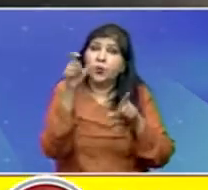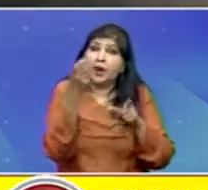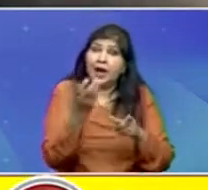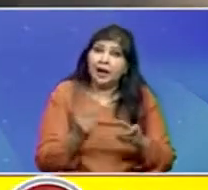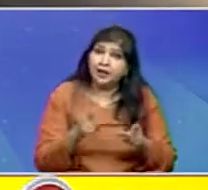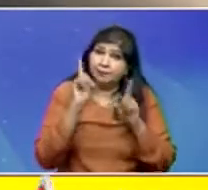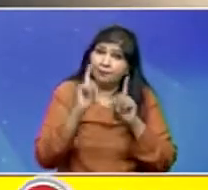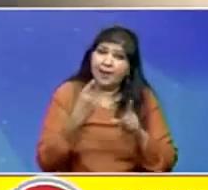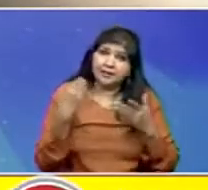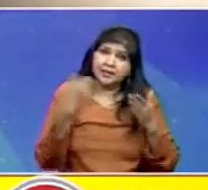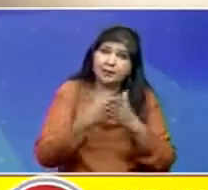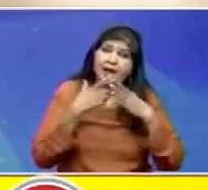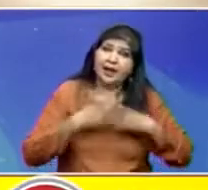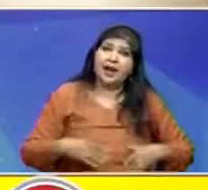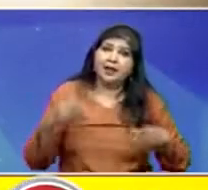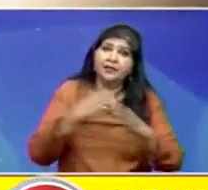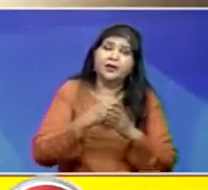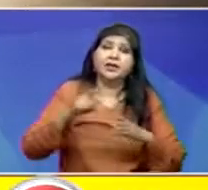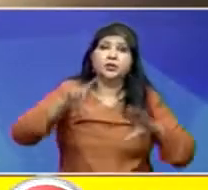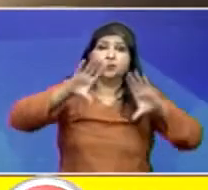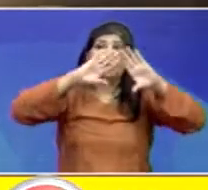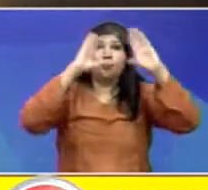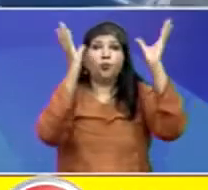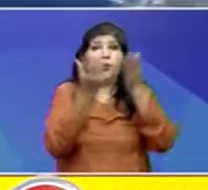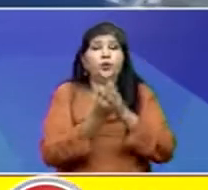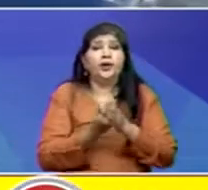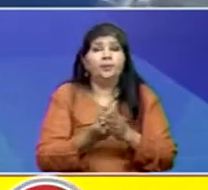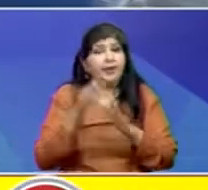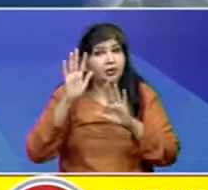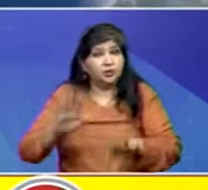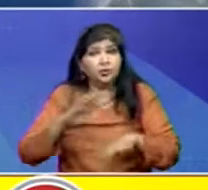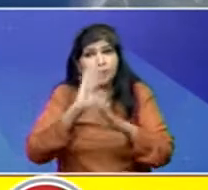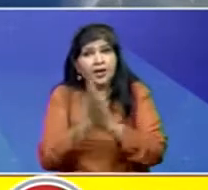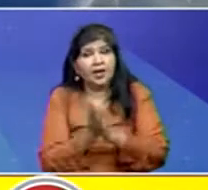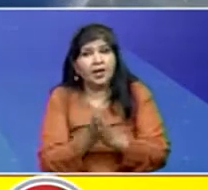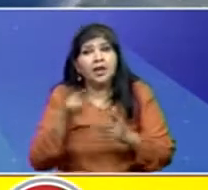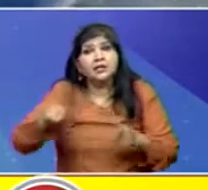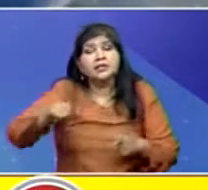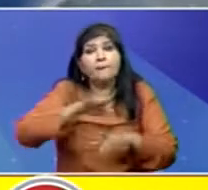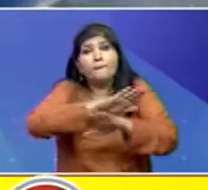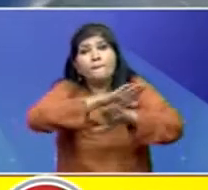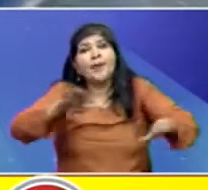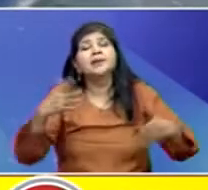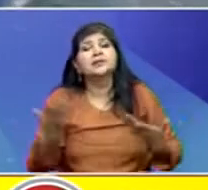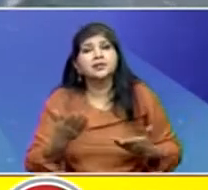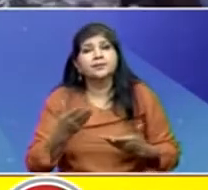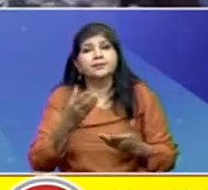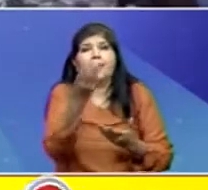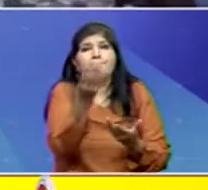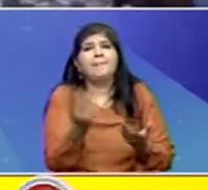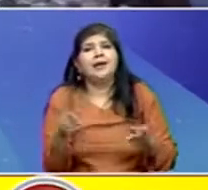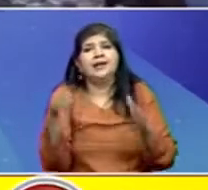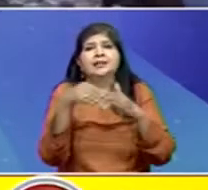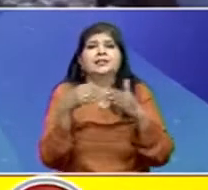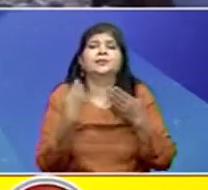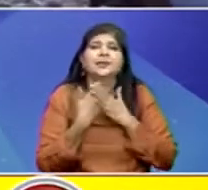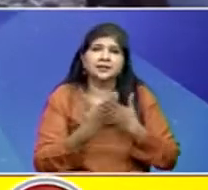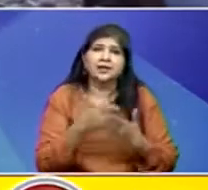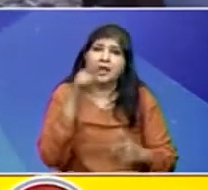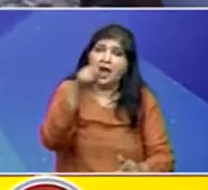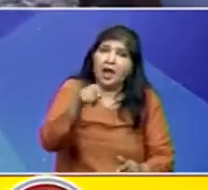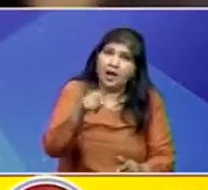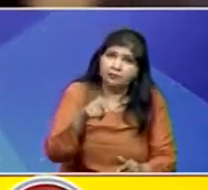अर्था इस पूरे ब्रह्मान में जो कुछ भी है वो सब कुछ गणित पर ही आधारित हैं आप